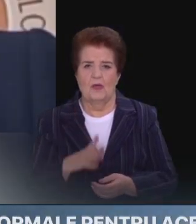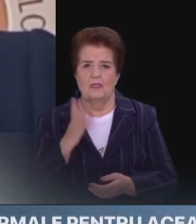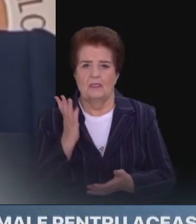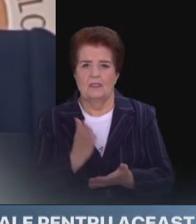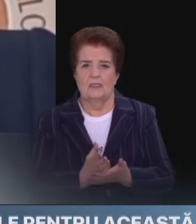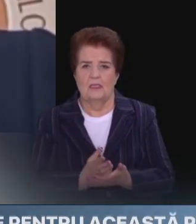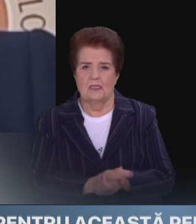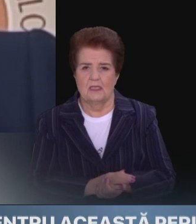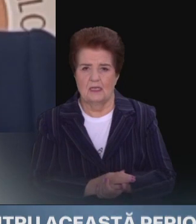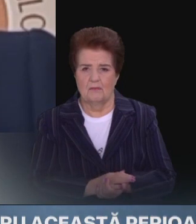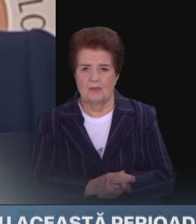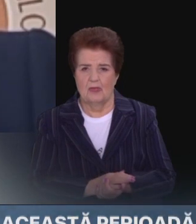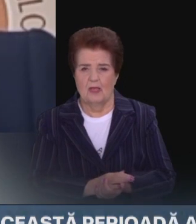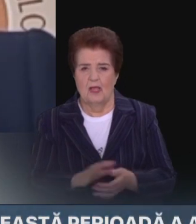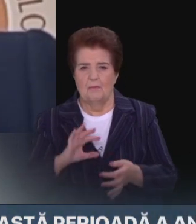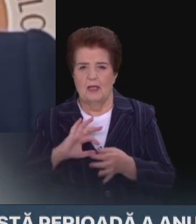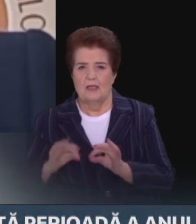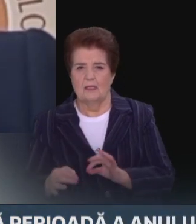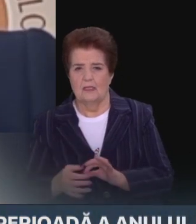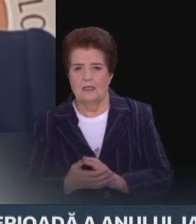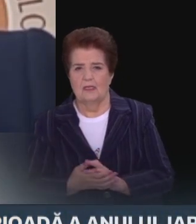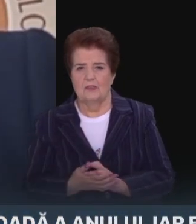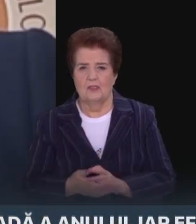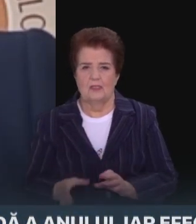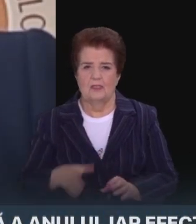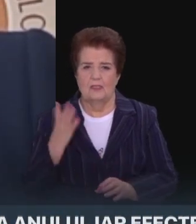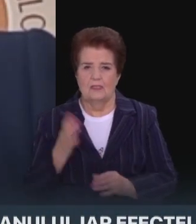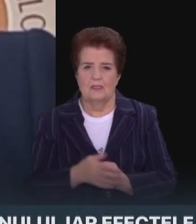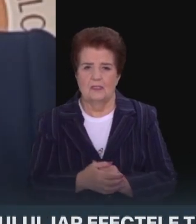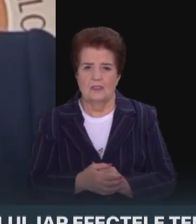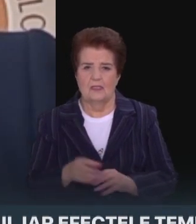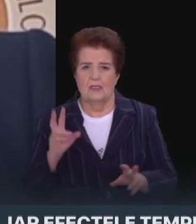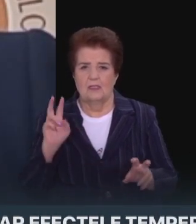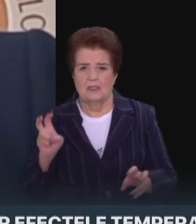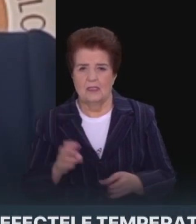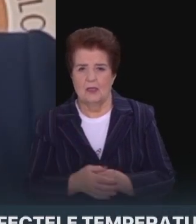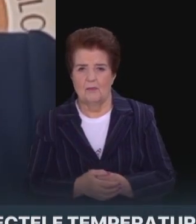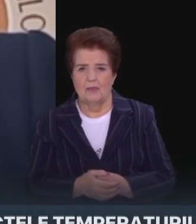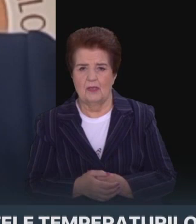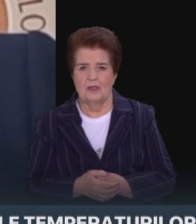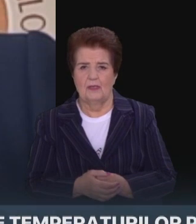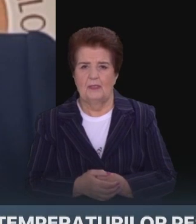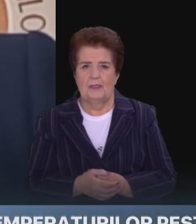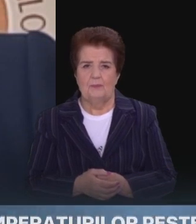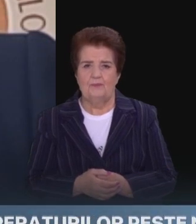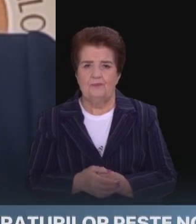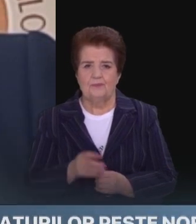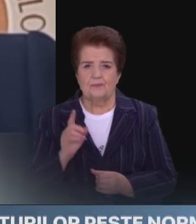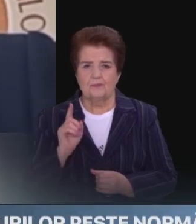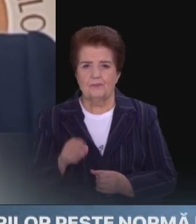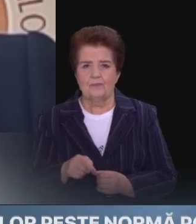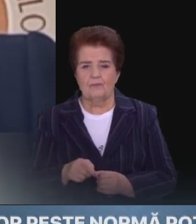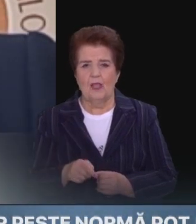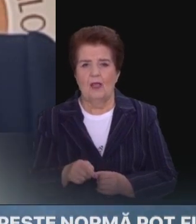cu mâinile dezlegate. Atunci când apar dăunătorii, sunt scheme de tratament a